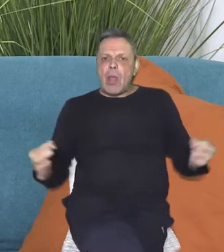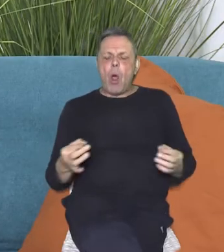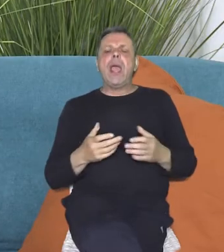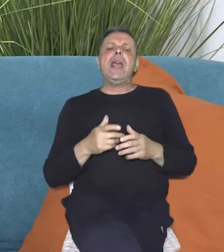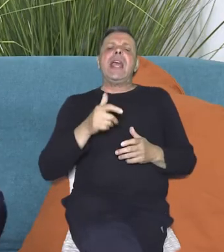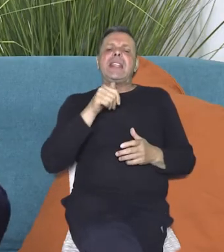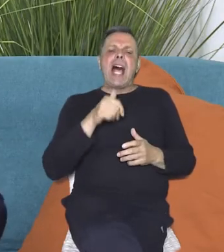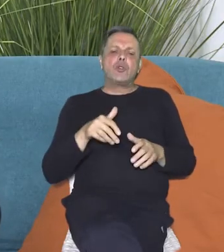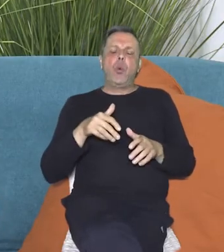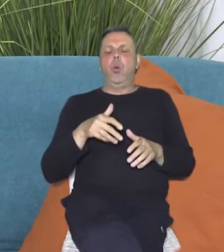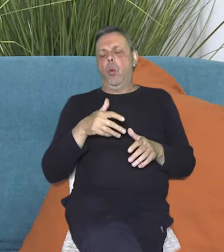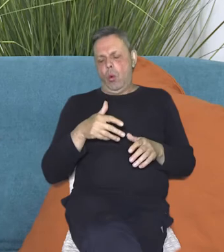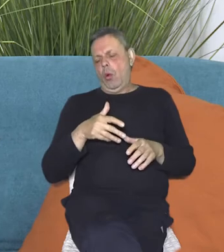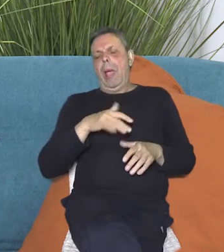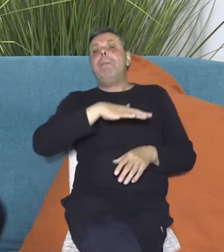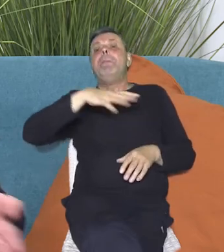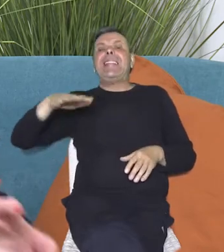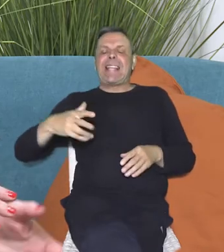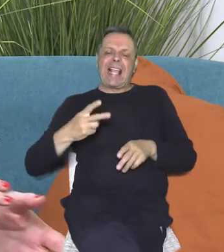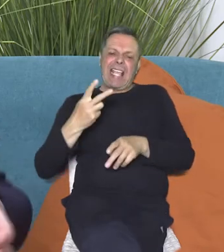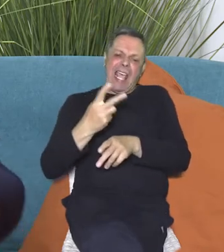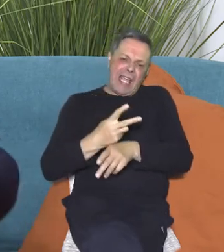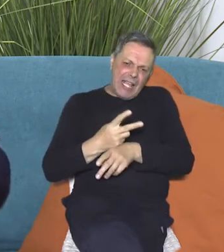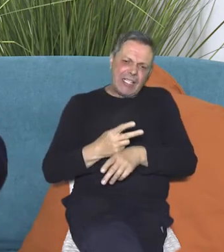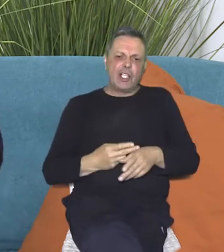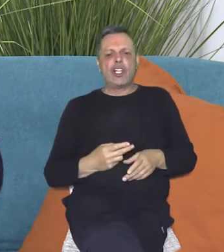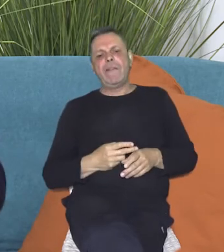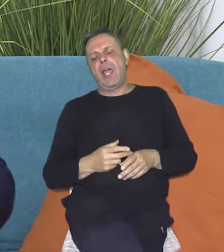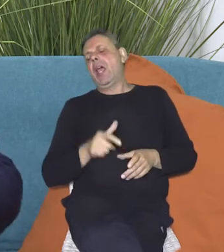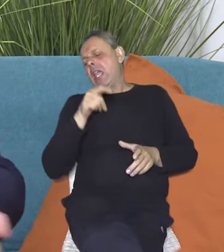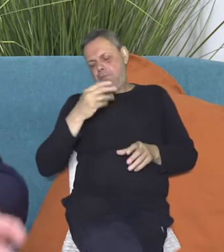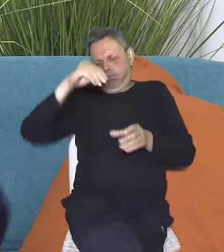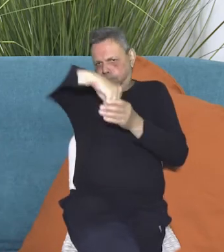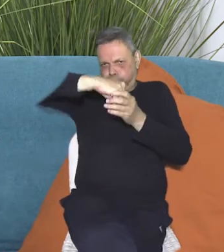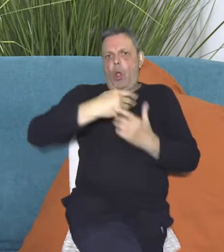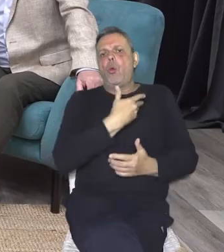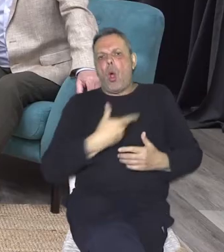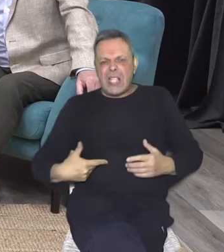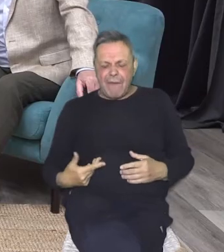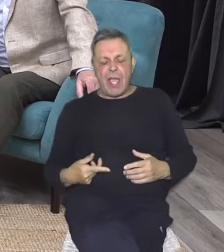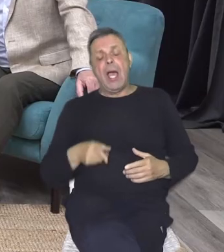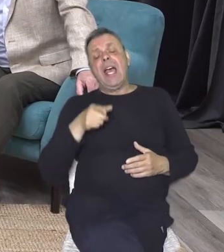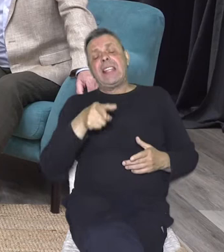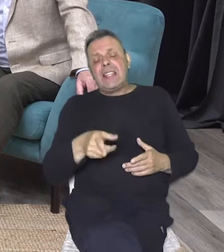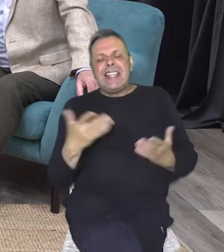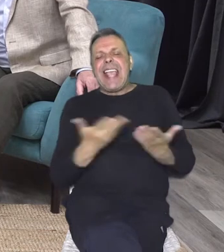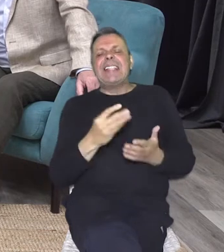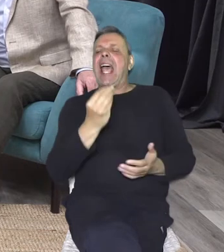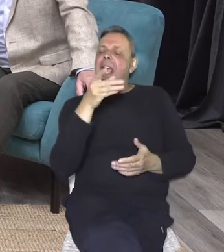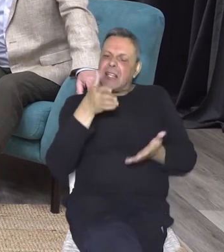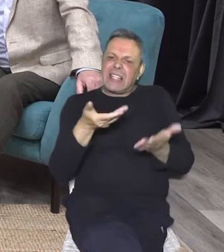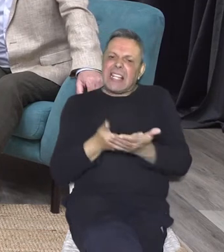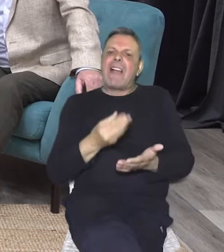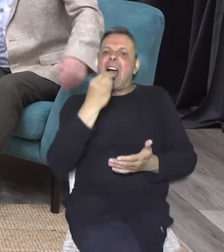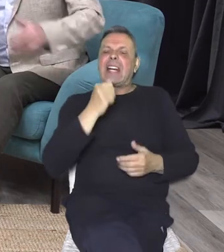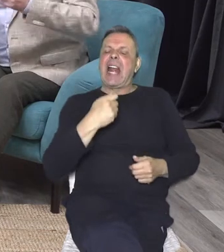da su znači mediteranske zemlje, inkluzive onda naravno Hrvatska i Jugoslavija tada, su te gdje se takva